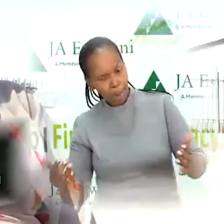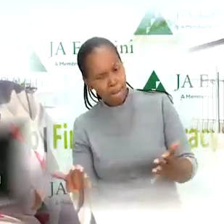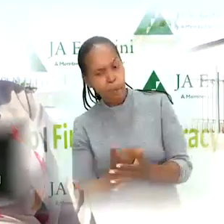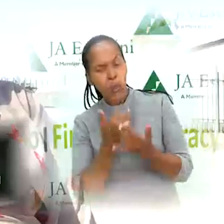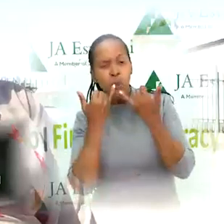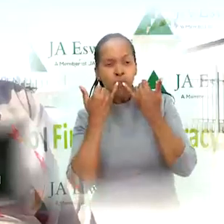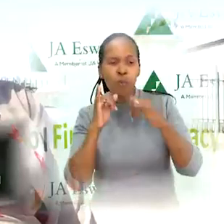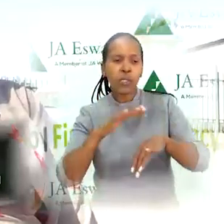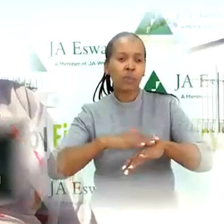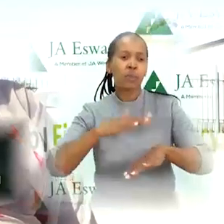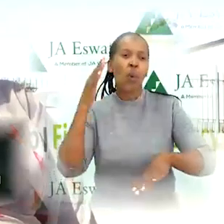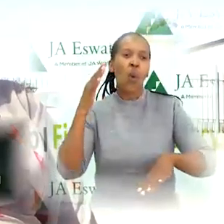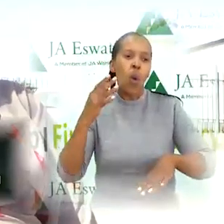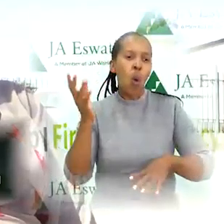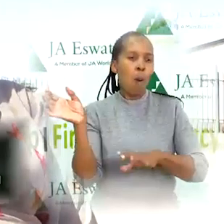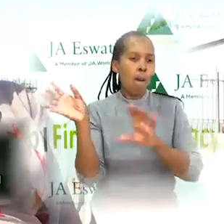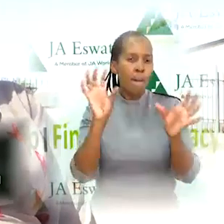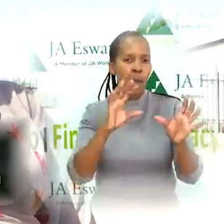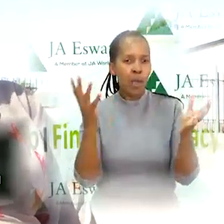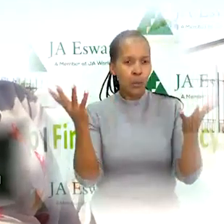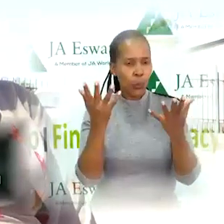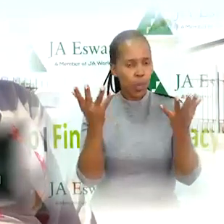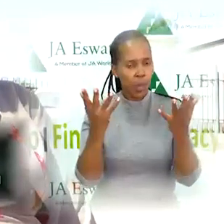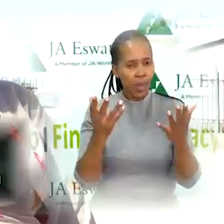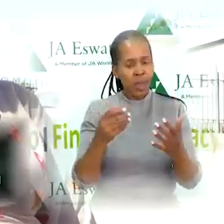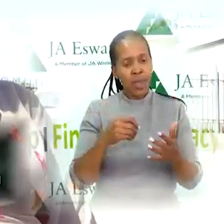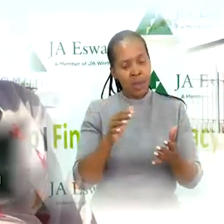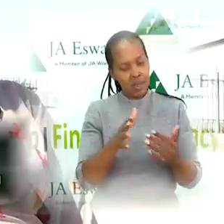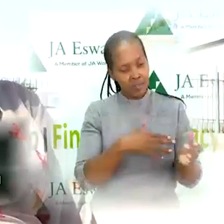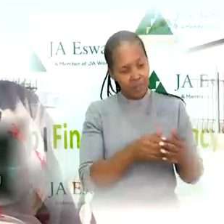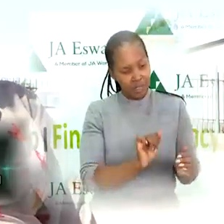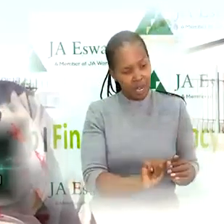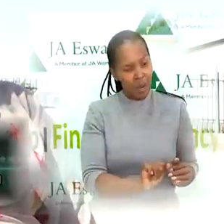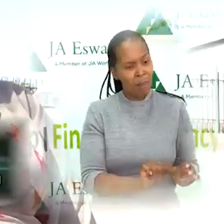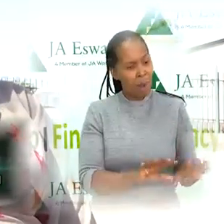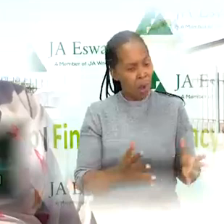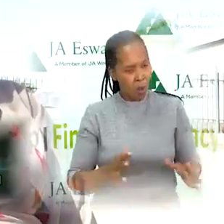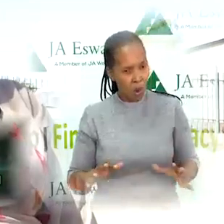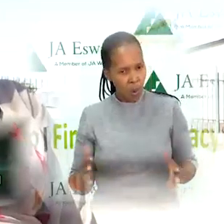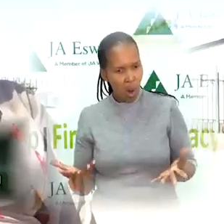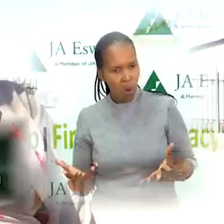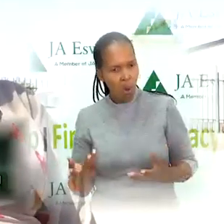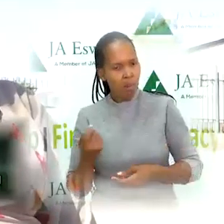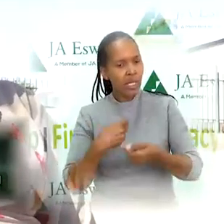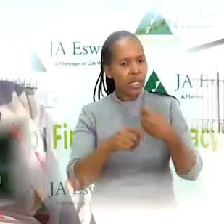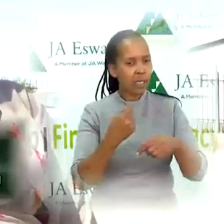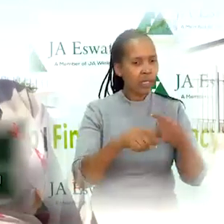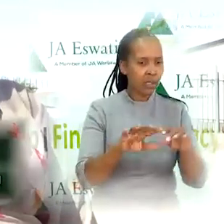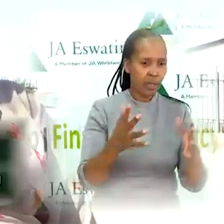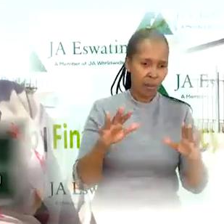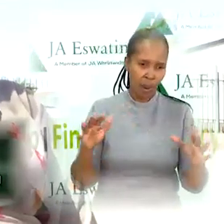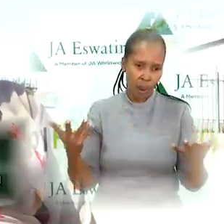futhi imakethe yabo ikubobani itawufika kanjani khona le emakethe. Baphindze babuke naloko ukuthi kuhamba kanjani lokho